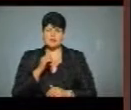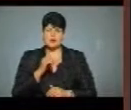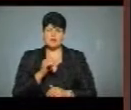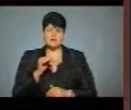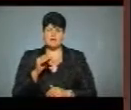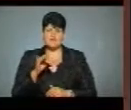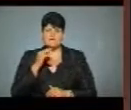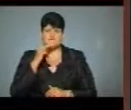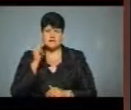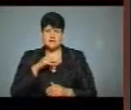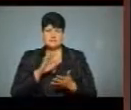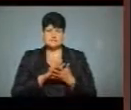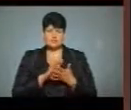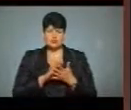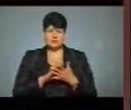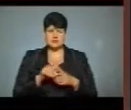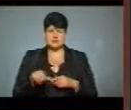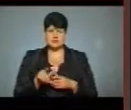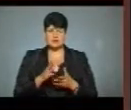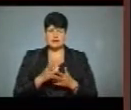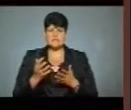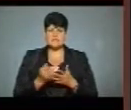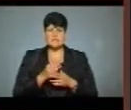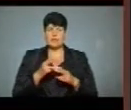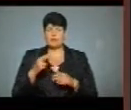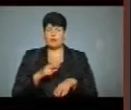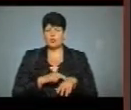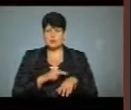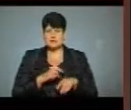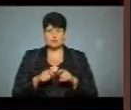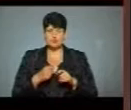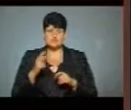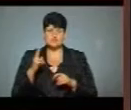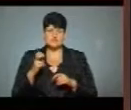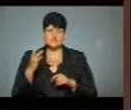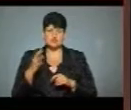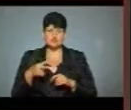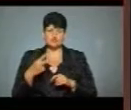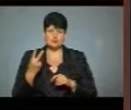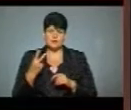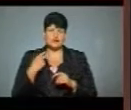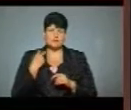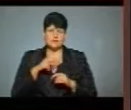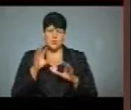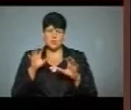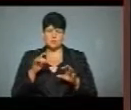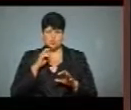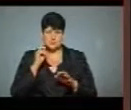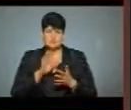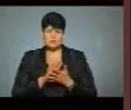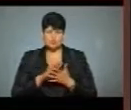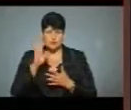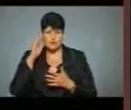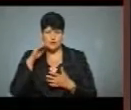у забрудненні річки має знайти поліція. Порушення підпадає під частину 2 статті 242 Кримінального кодексу України «Забруднення